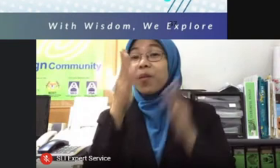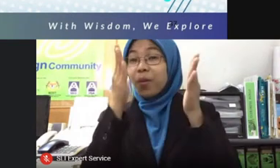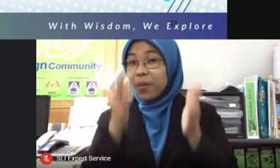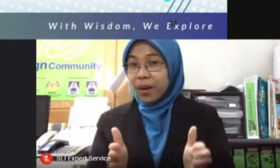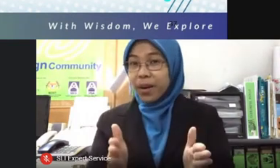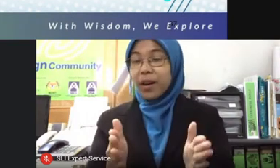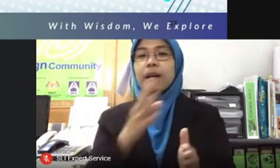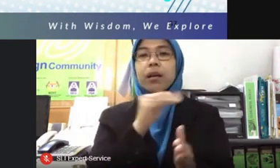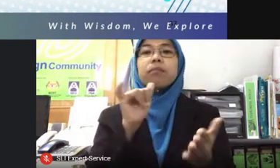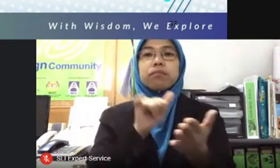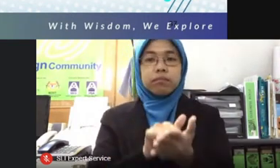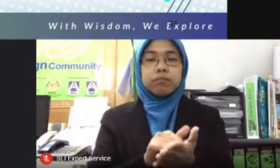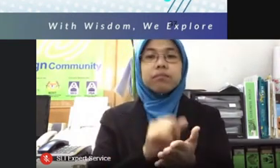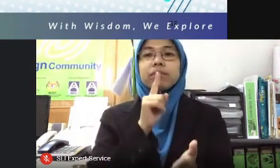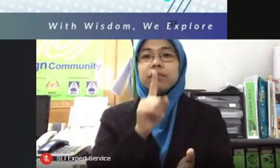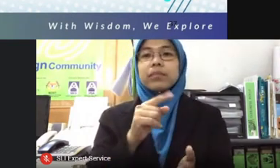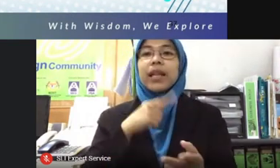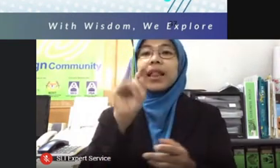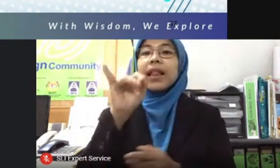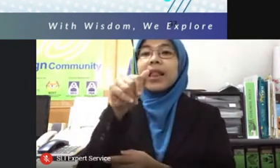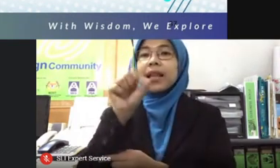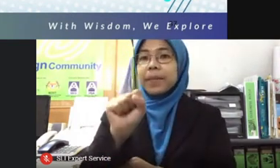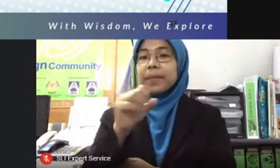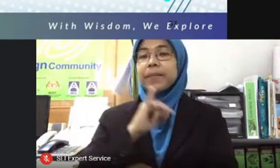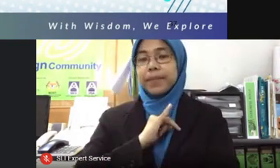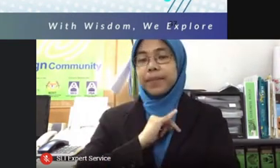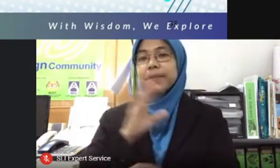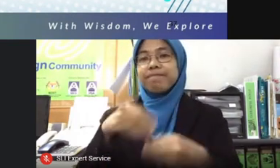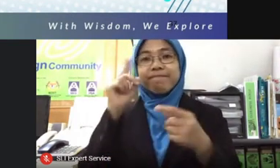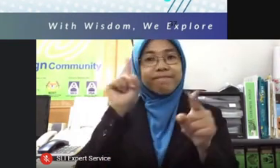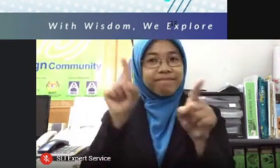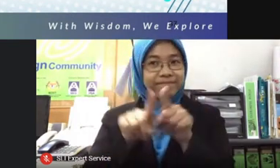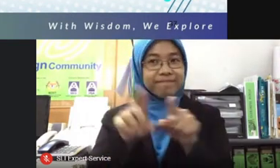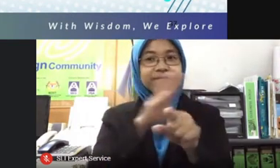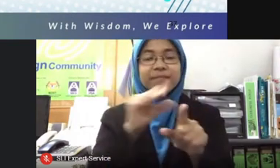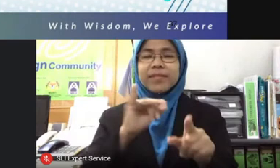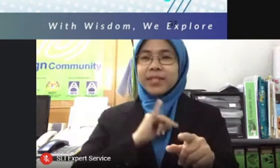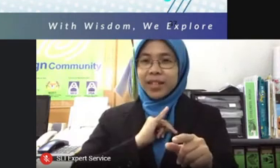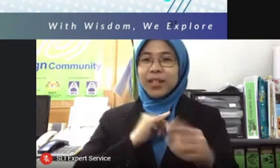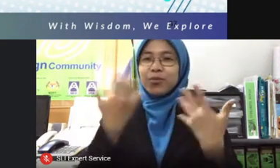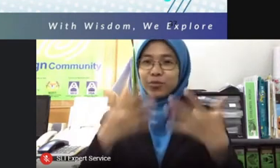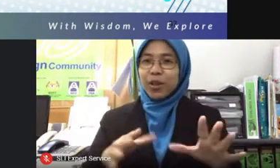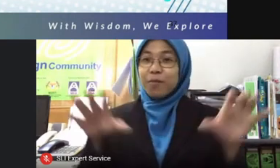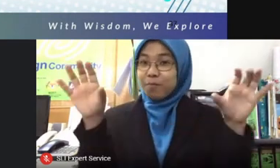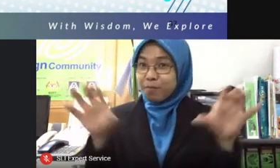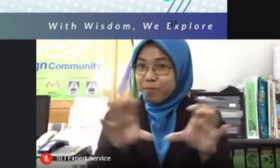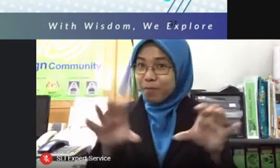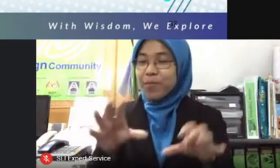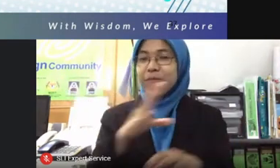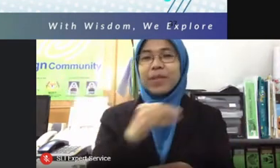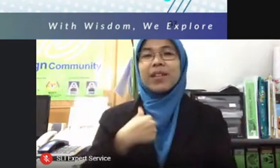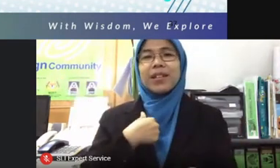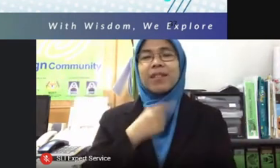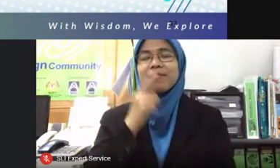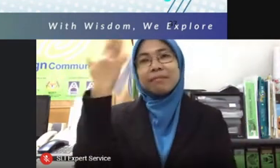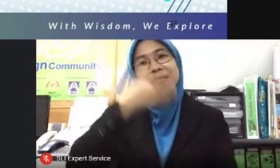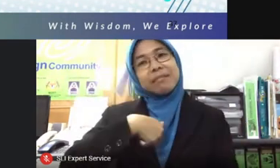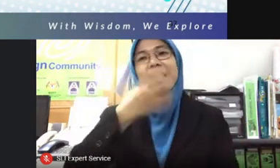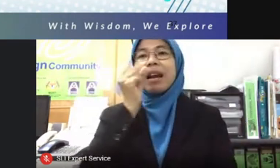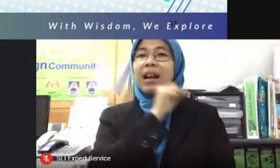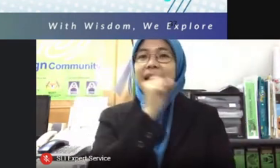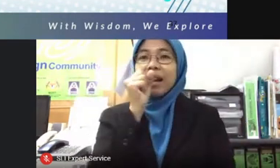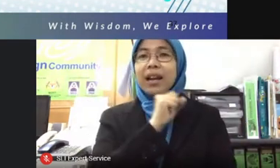orang. Itu antara tips yang saya sangat-sangat setuju dan saya pun apply apabila saya terpaksa bernyanyi. Sebab bila nak nyanyi ni,